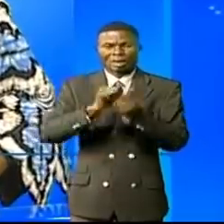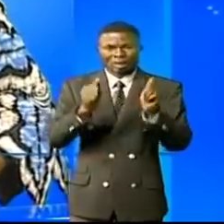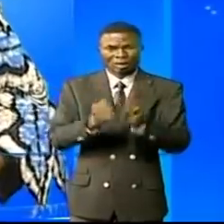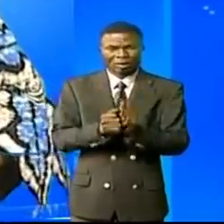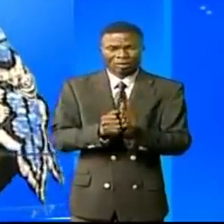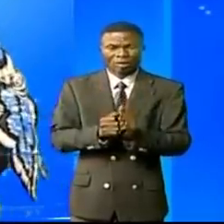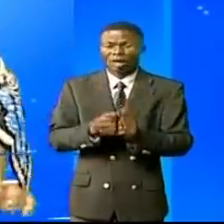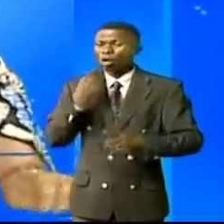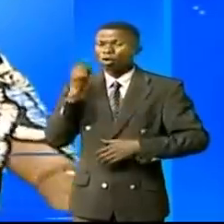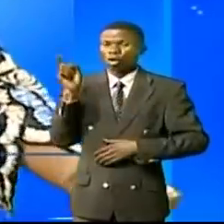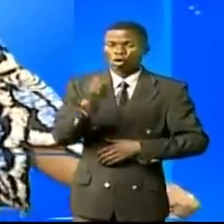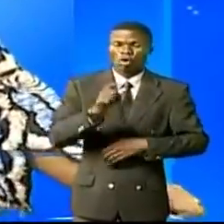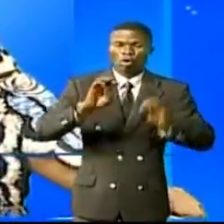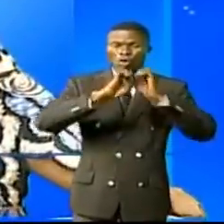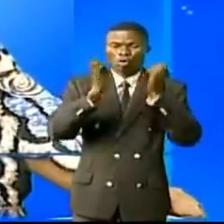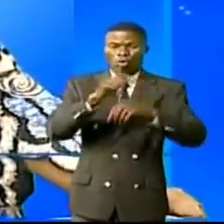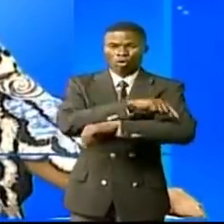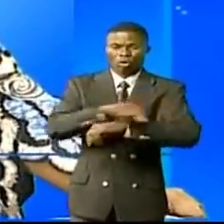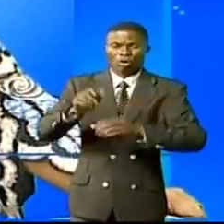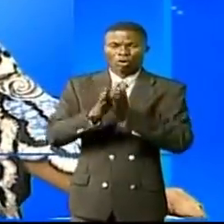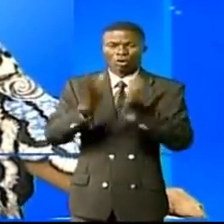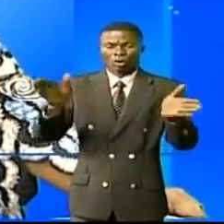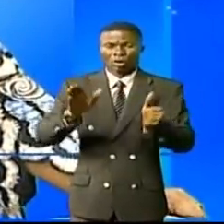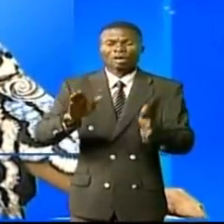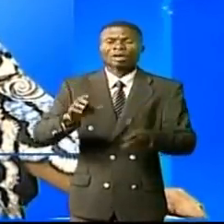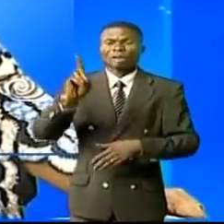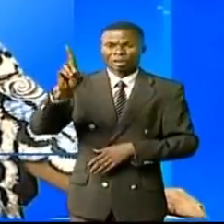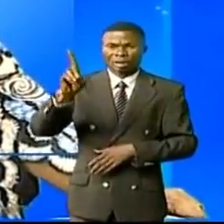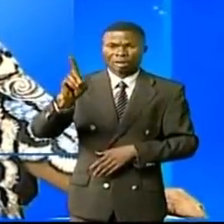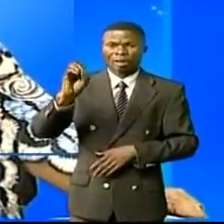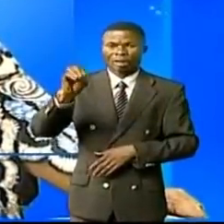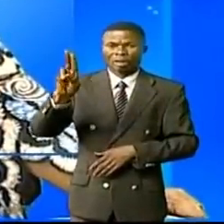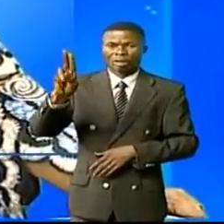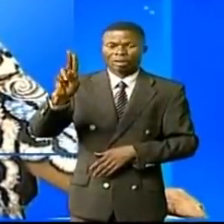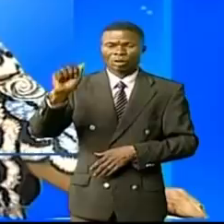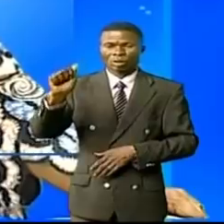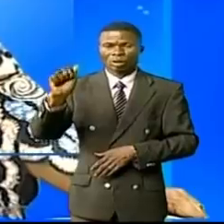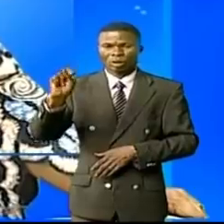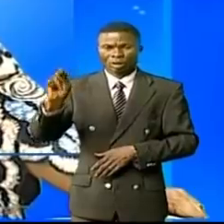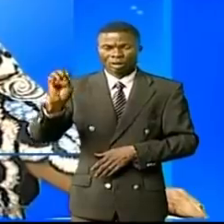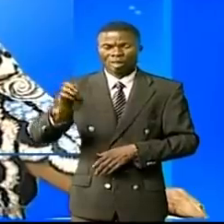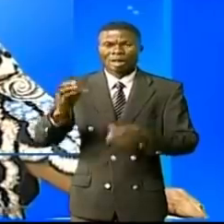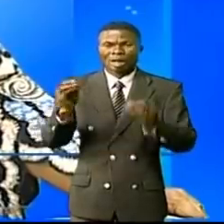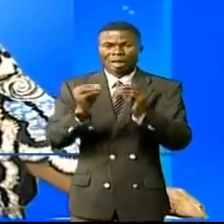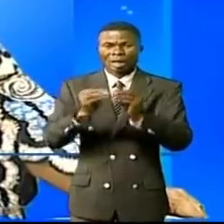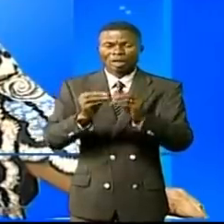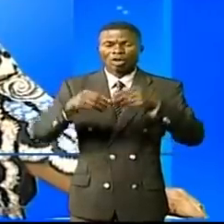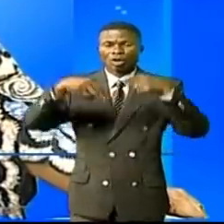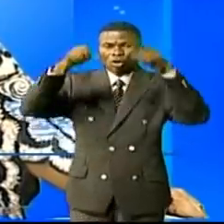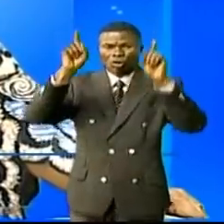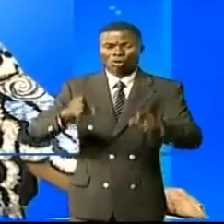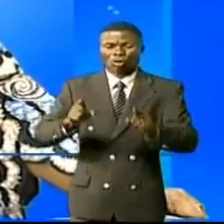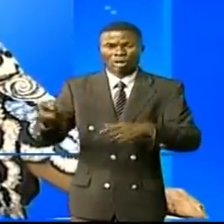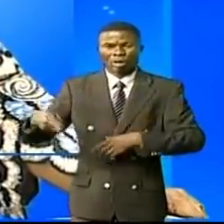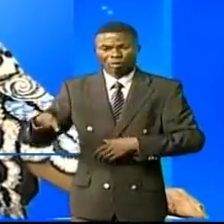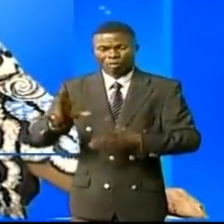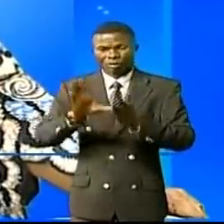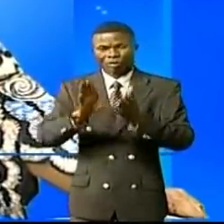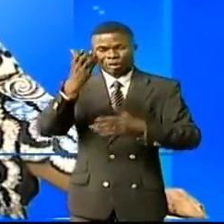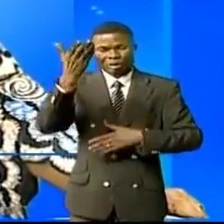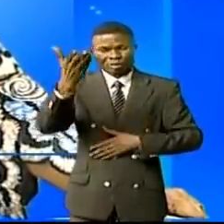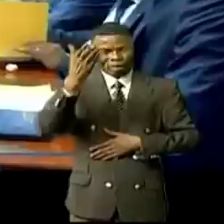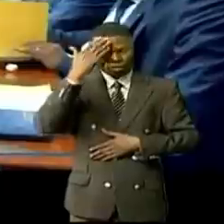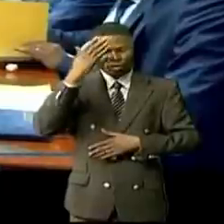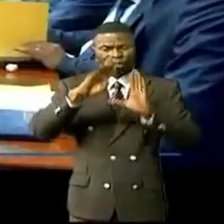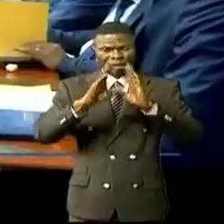le mot d'ordre du staff de l'administration générale des douanes au sortir de la réunion annuelle des directeurs centraux et provinciaux. Rikin Zozolo et